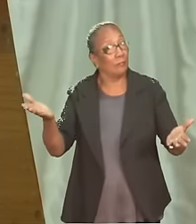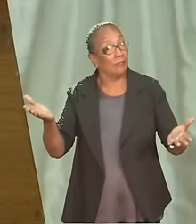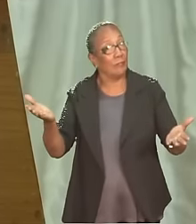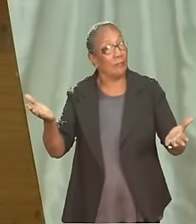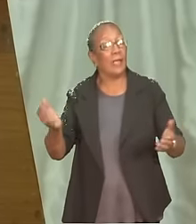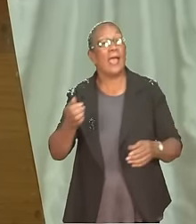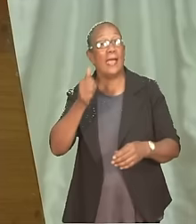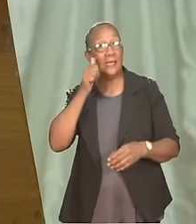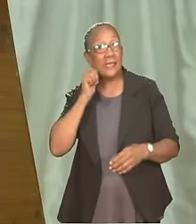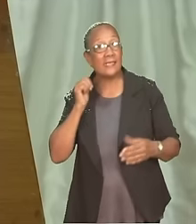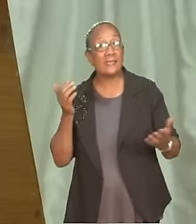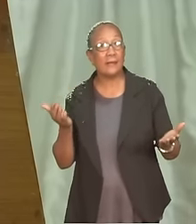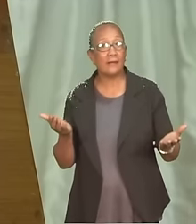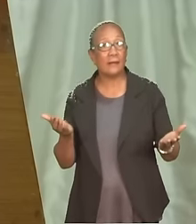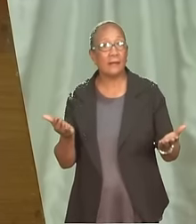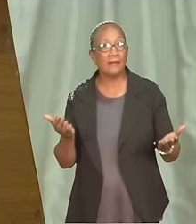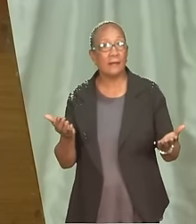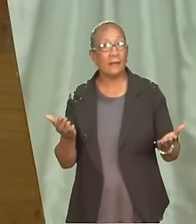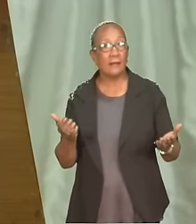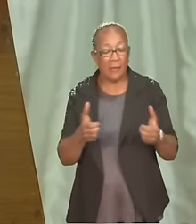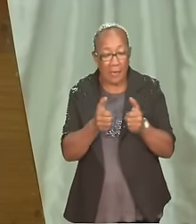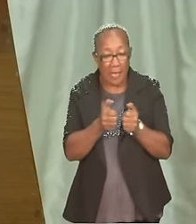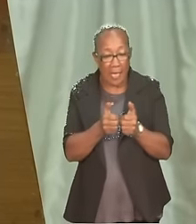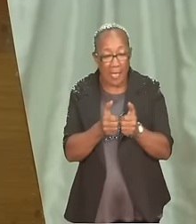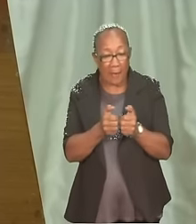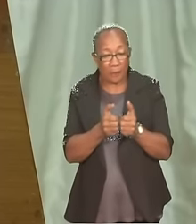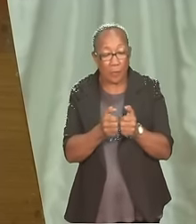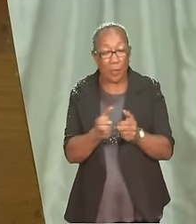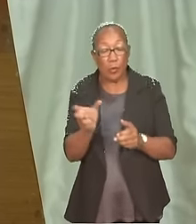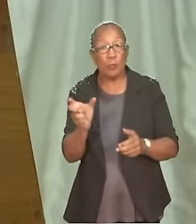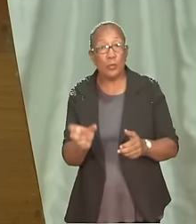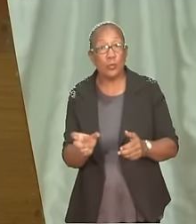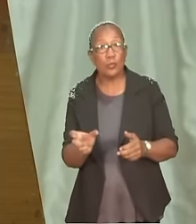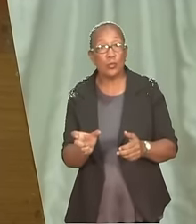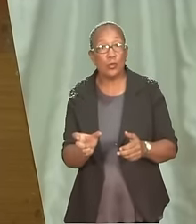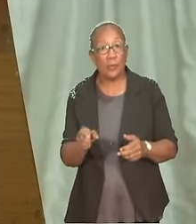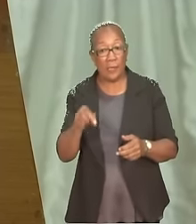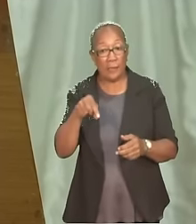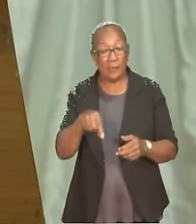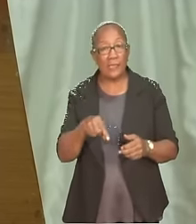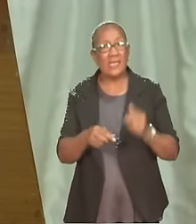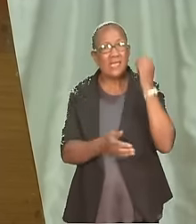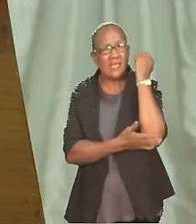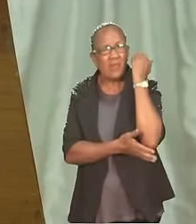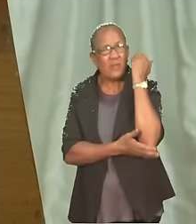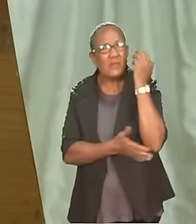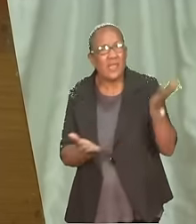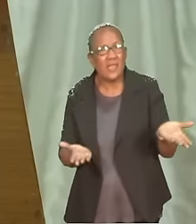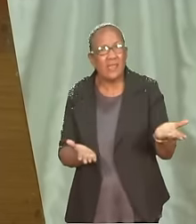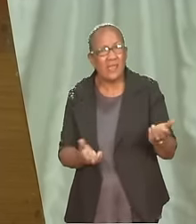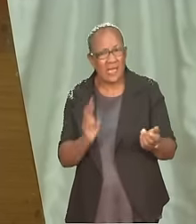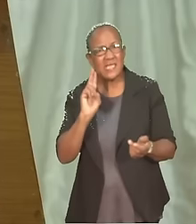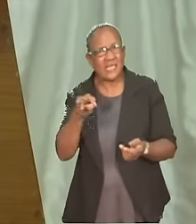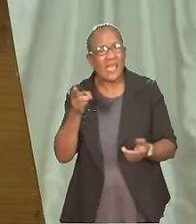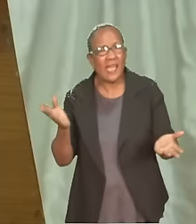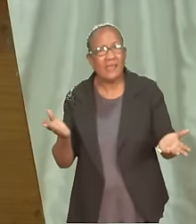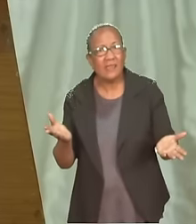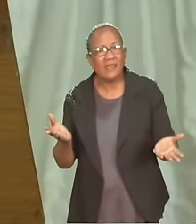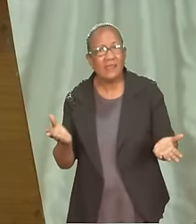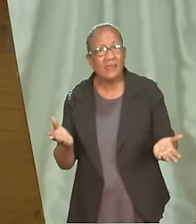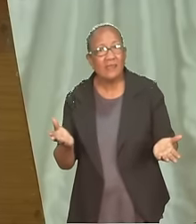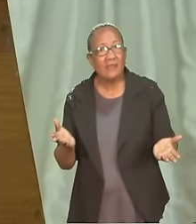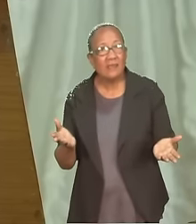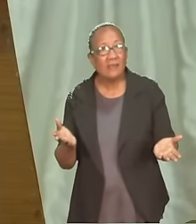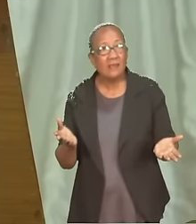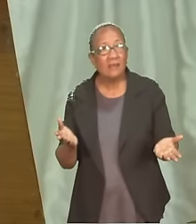En gisteravond appte een burger me. President, is dit fake? Is dit echt? Ik zeg, wat